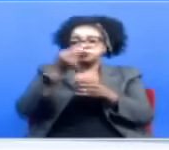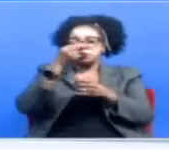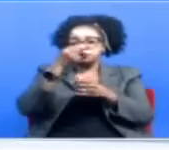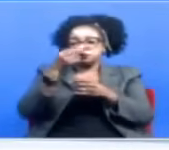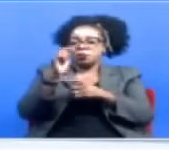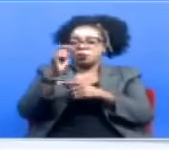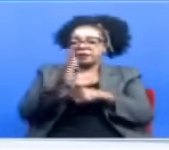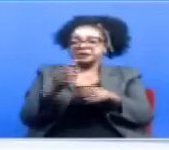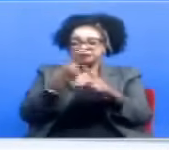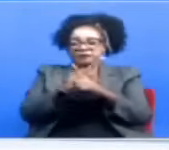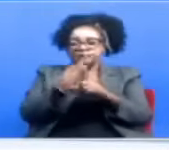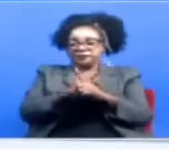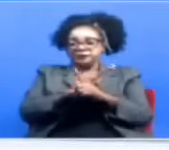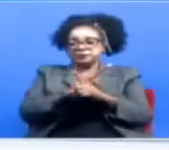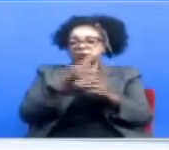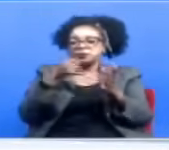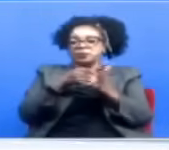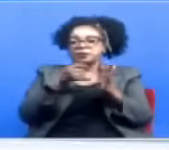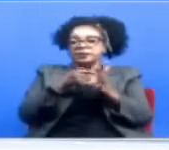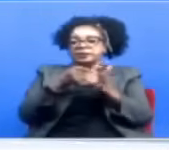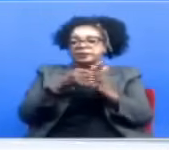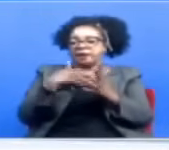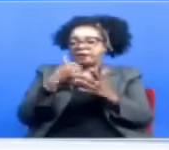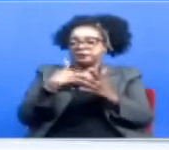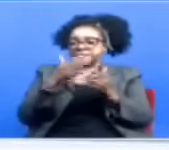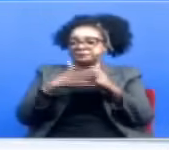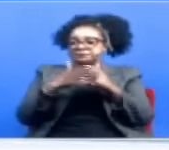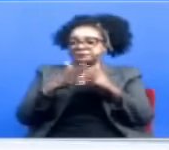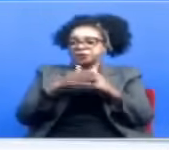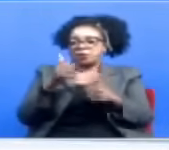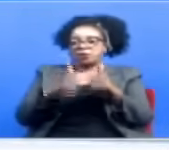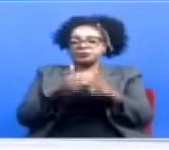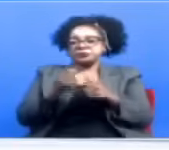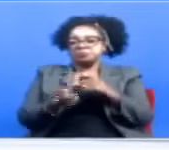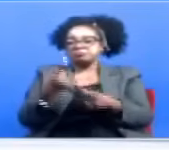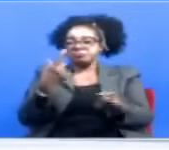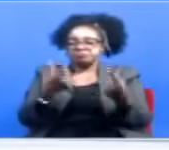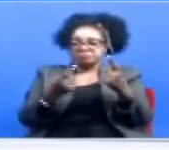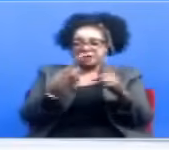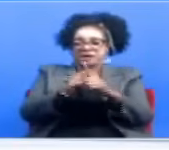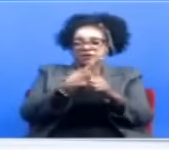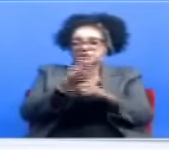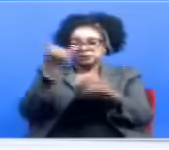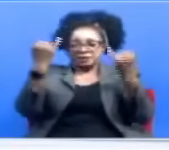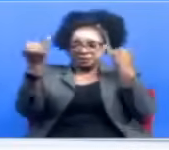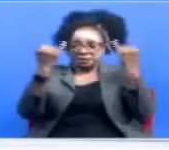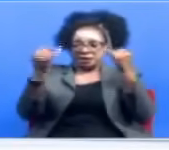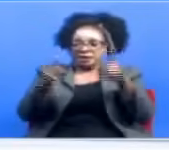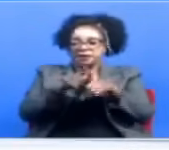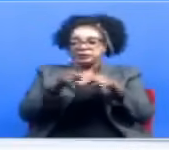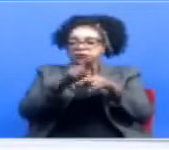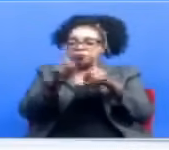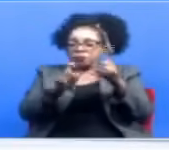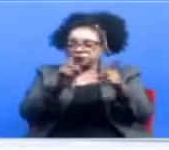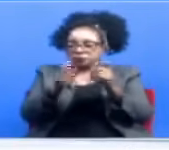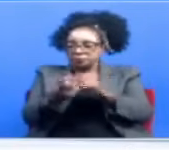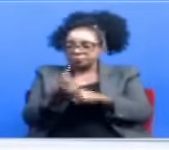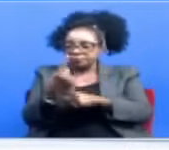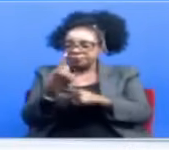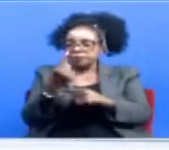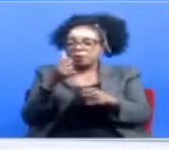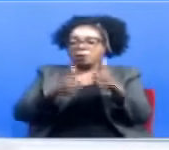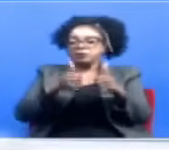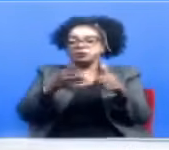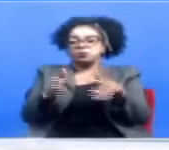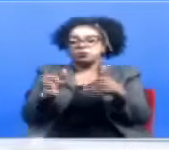tofauti, wakiwemo mawaziri 9, imeweza kuzua hisia mseto, huku maswali yakiibuka kuhusu taratibu iliyotumika